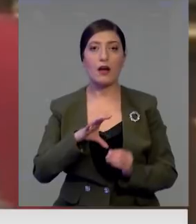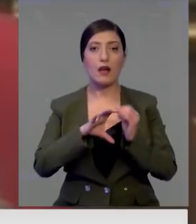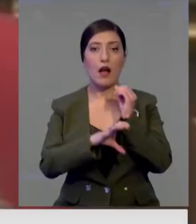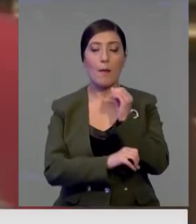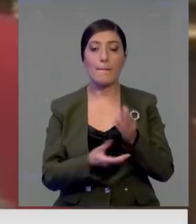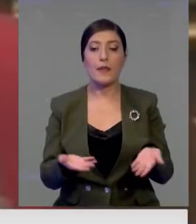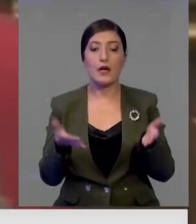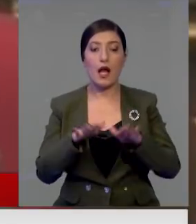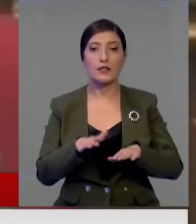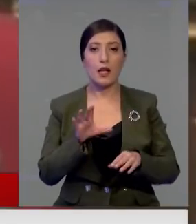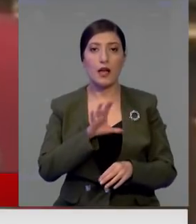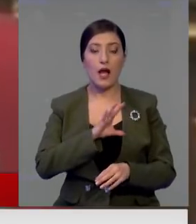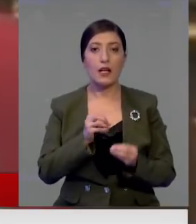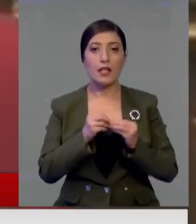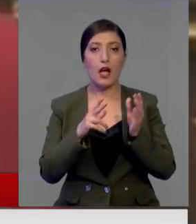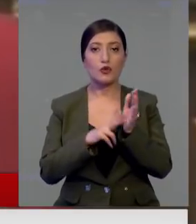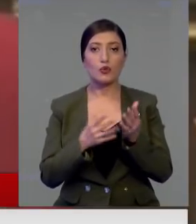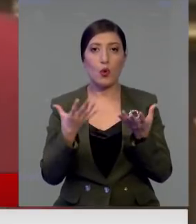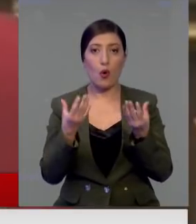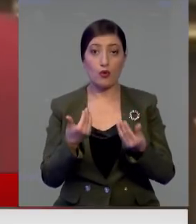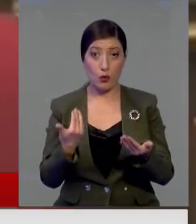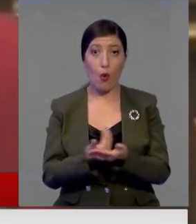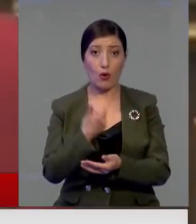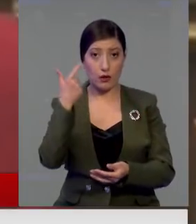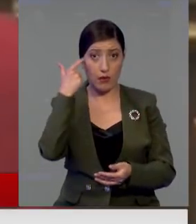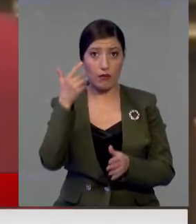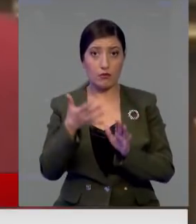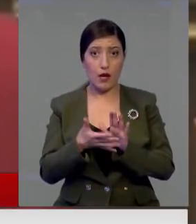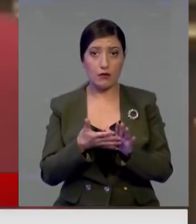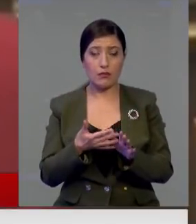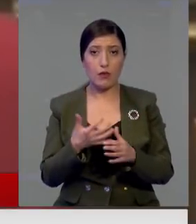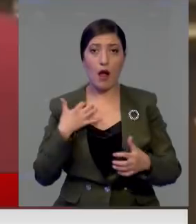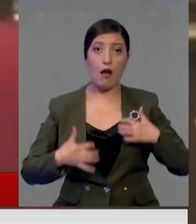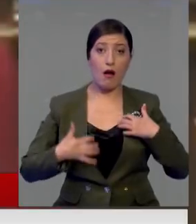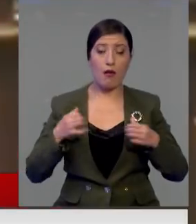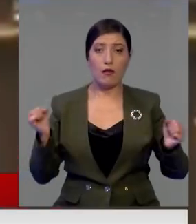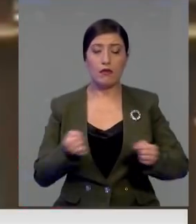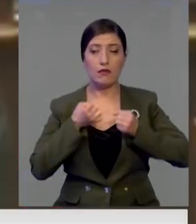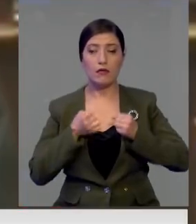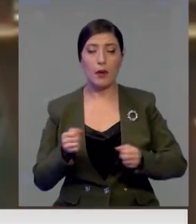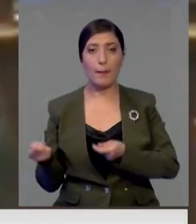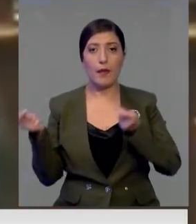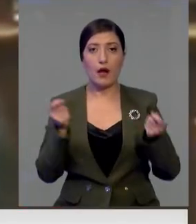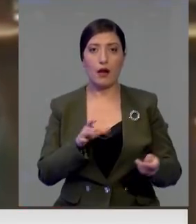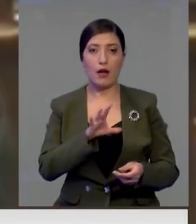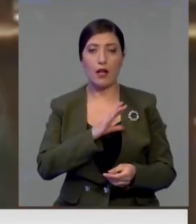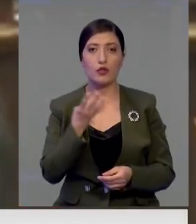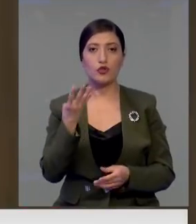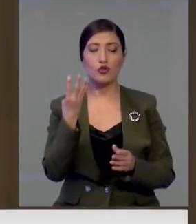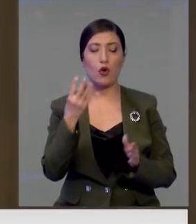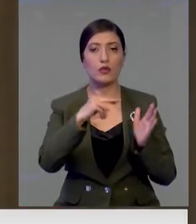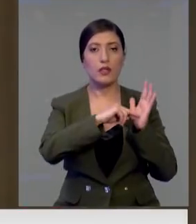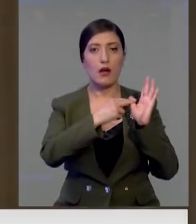օր։ Մենք նորենք գիտակցել, որ սա կարիքը կա, ինչի՞ սենց արտահերթով ափալ-թափալ վերել ենք այս 4 նախագծը, ուզում եմ